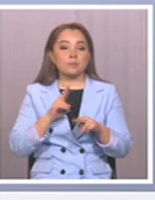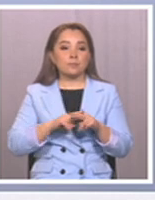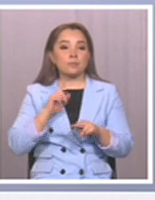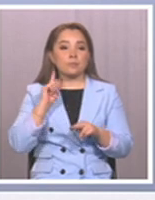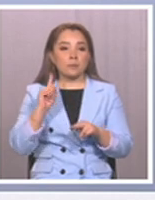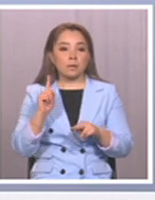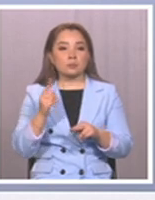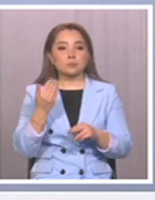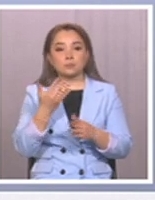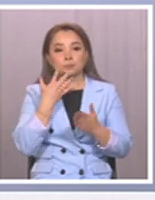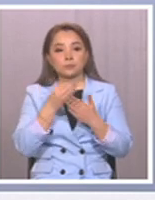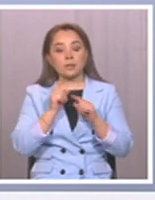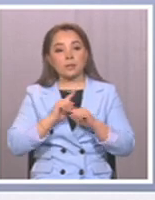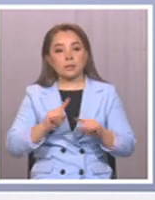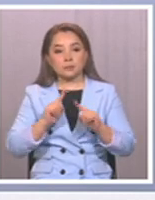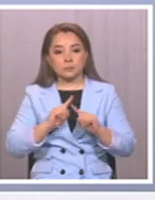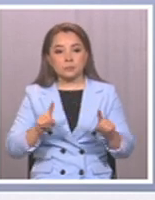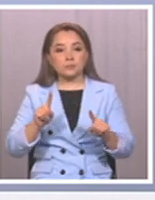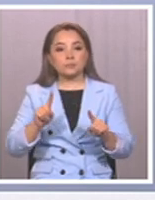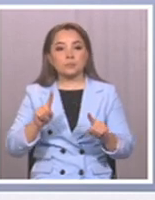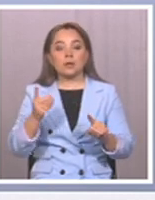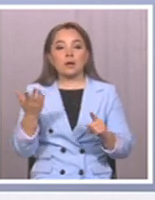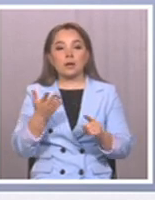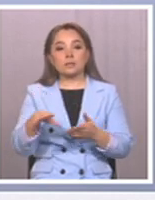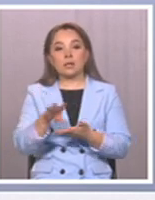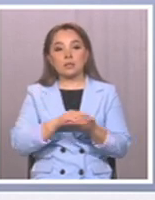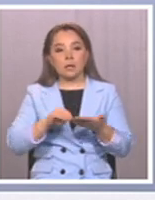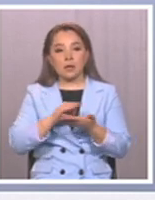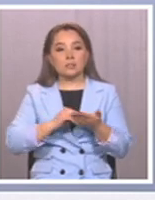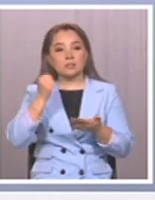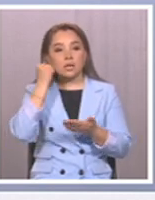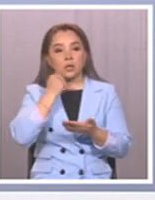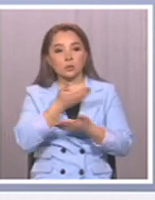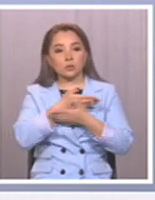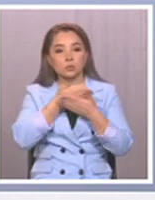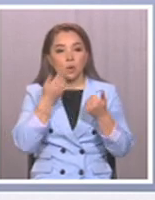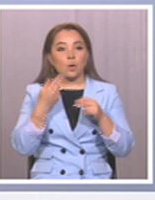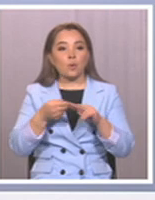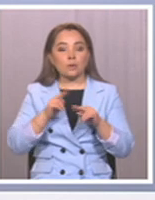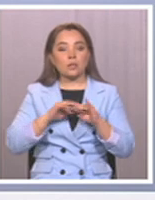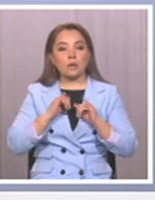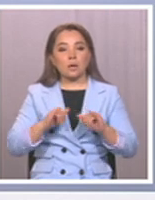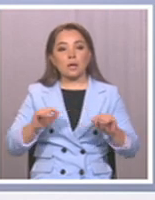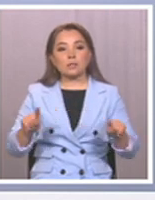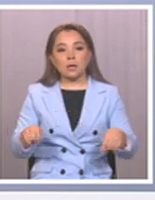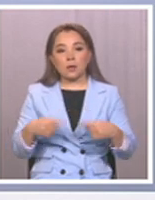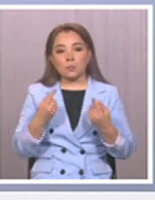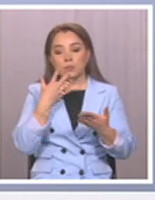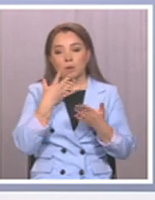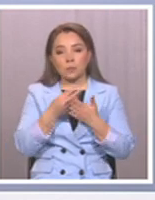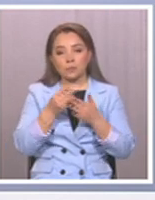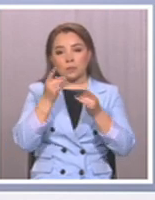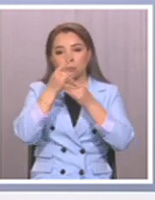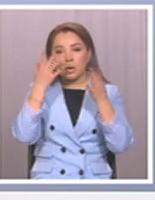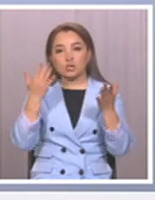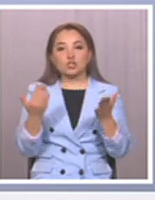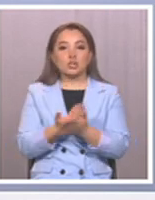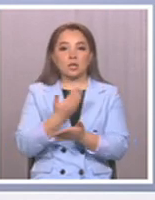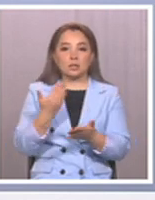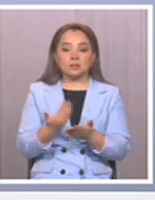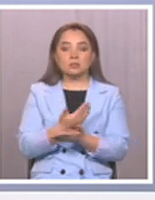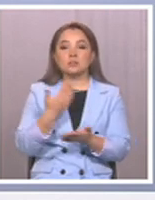оның ерекшелігі ол ескілікті қайталамаған еді. Қайта өрлеу мәдениеті өзінің жаңашылдығымен,